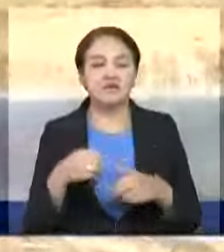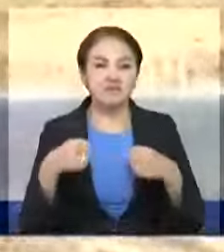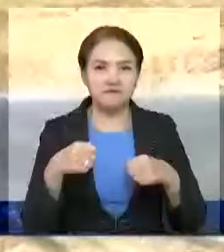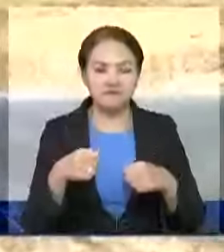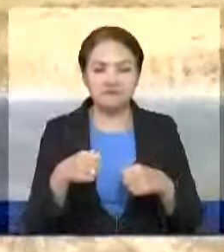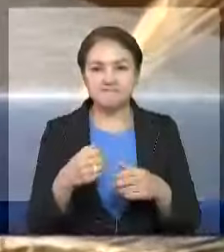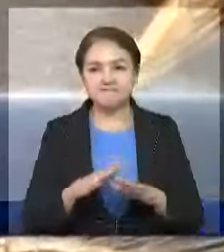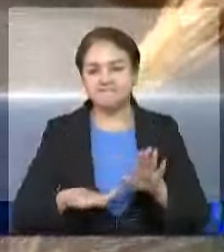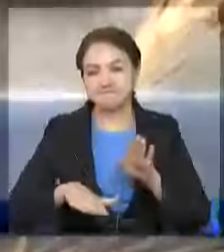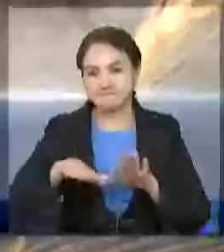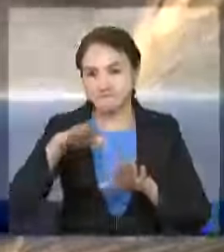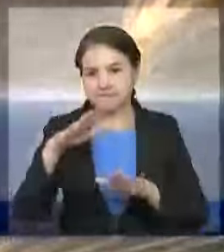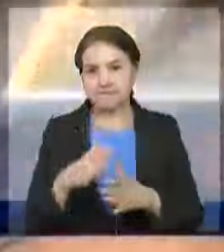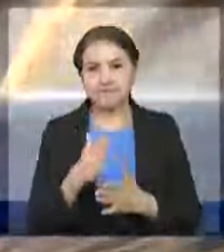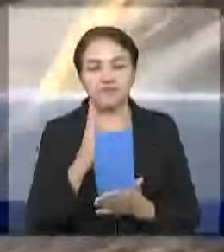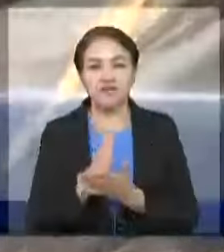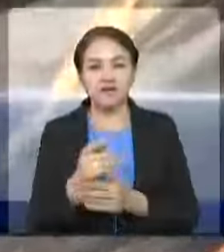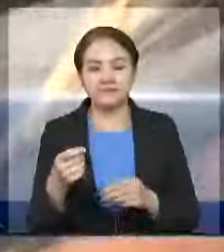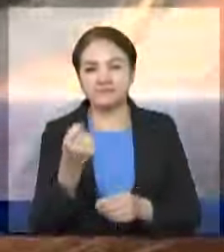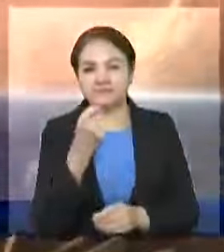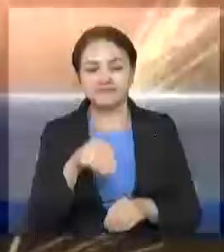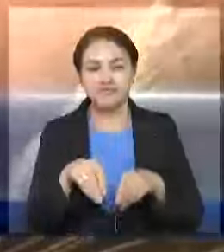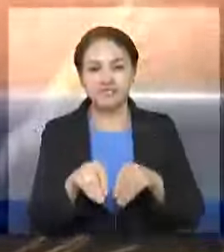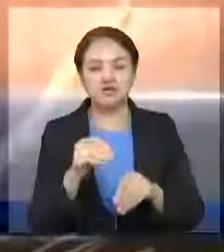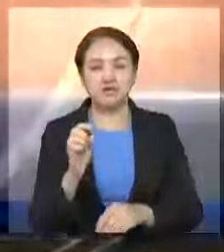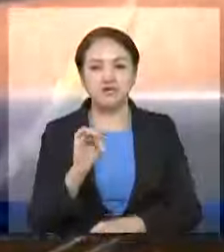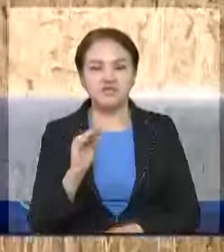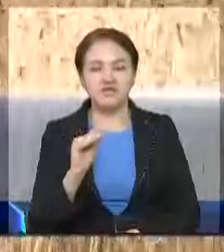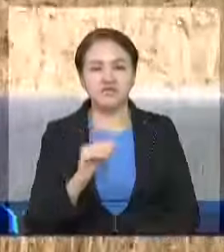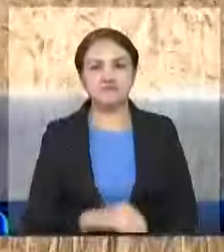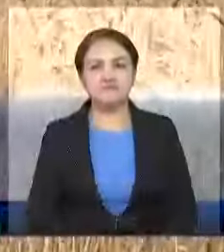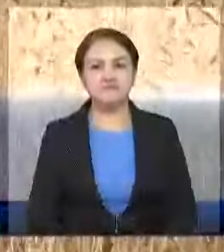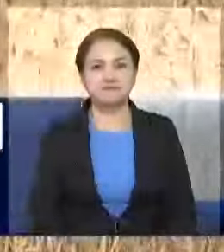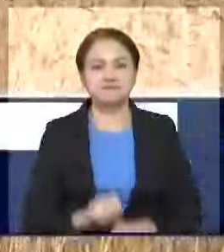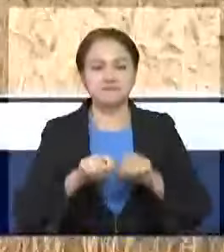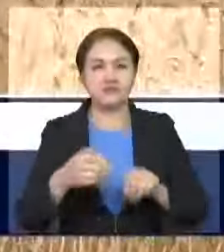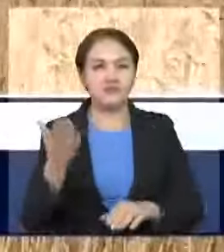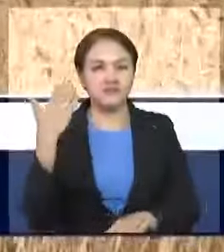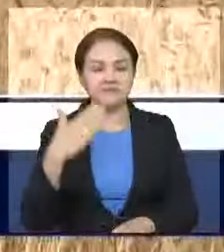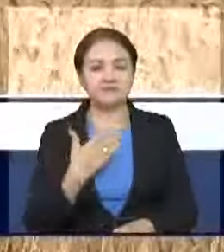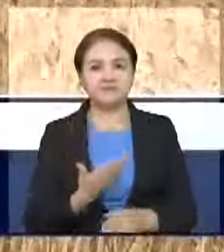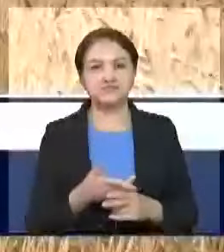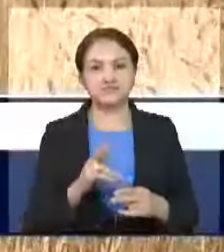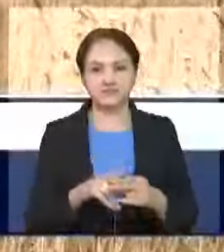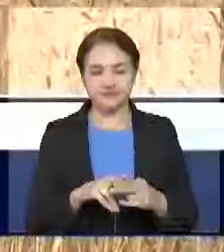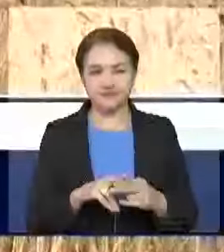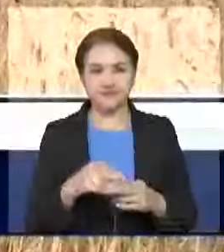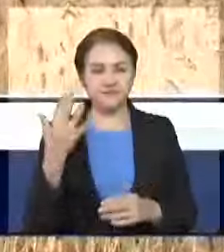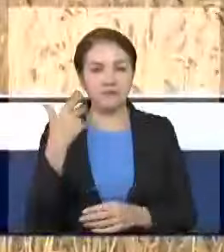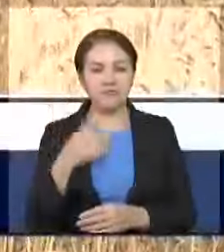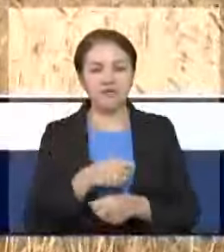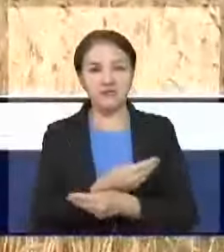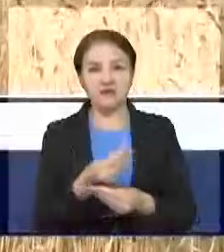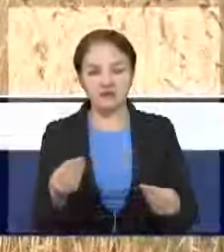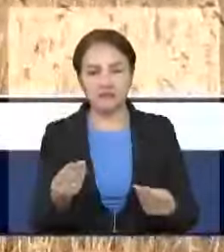будет значительно увеличен. Здесь в основном засеяны пшеница, ячмень и рожь. Хозяйство открыли мы давно. Когда